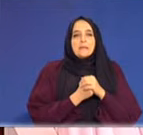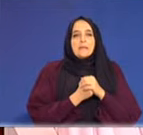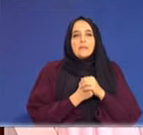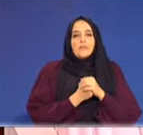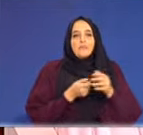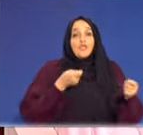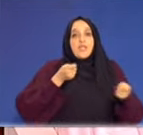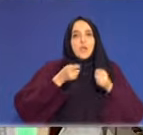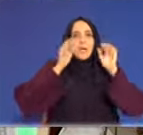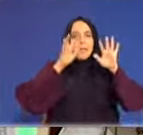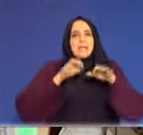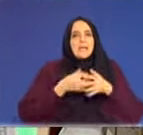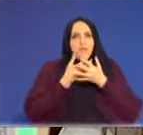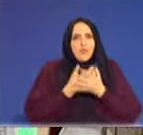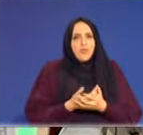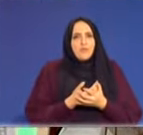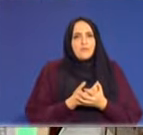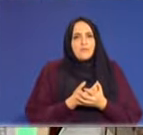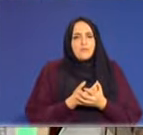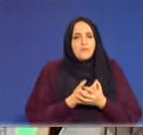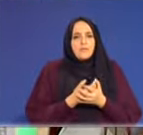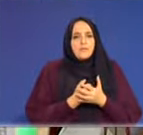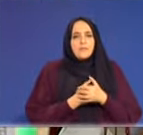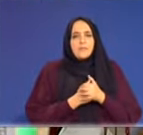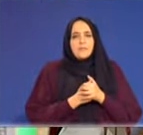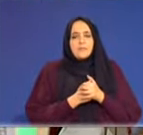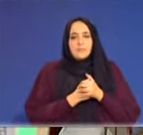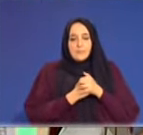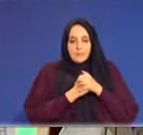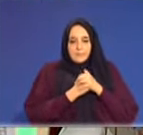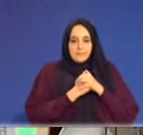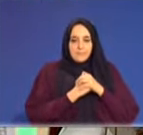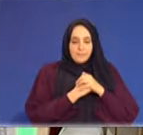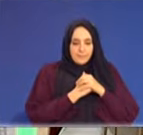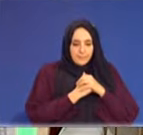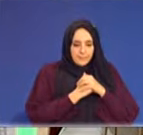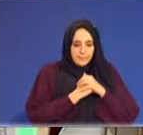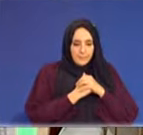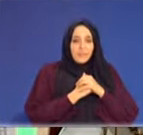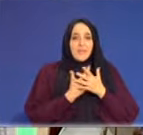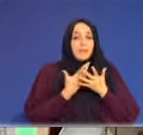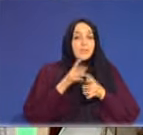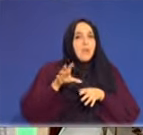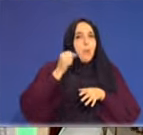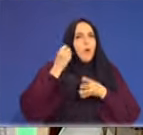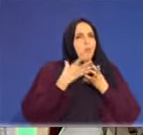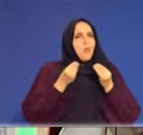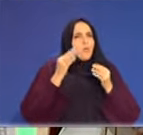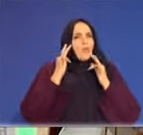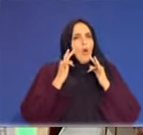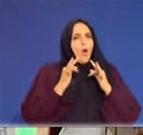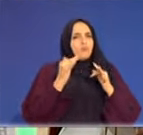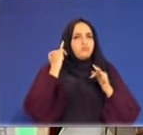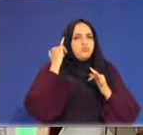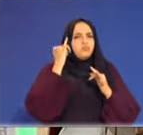التعامل مع هذه الملفات دكتور سعيد، يعني يأخذ وقت كثير أو